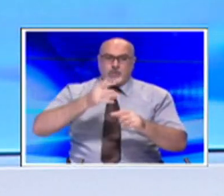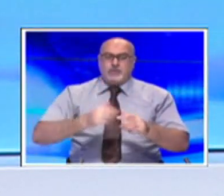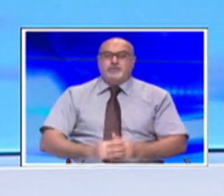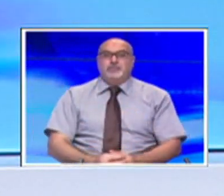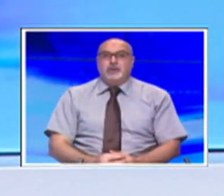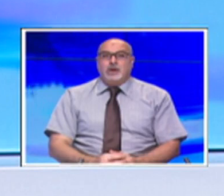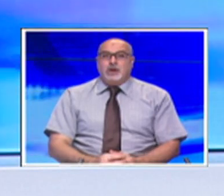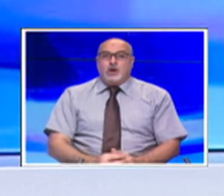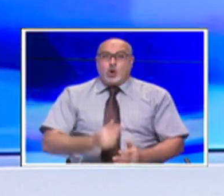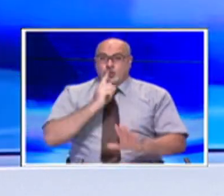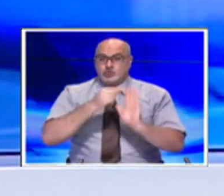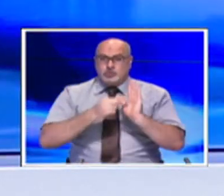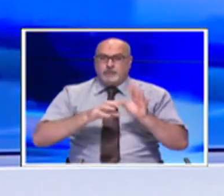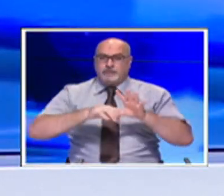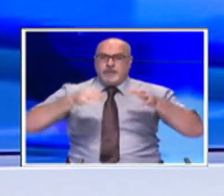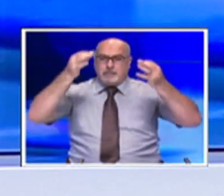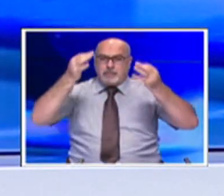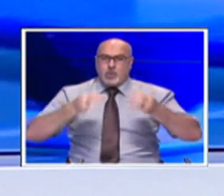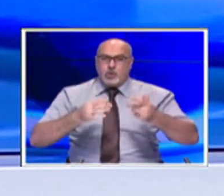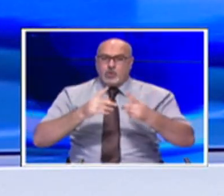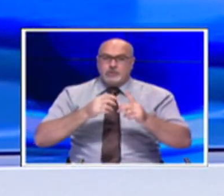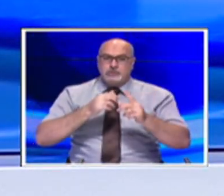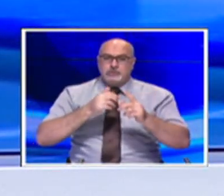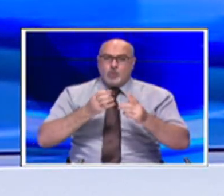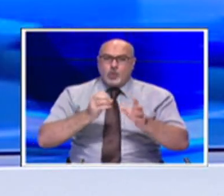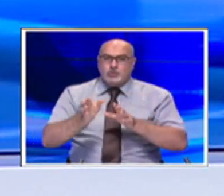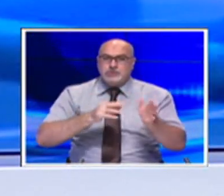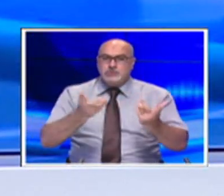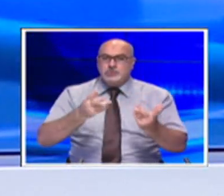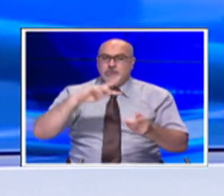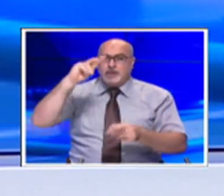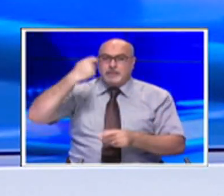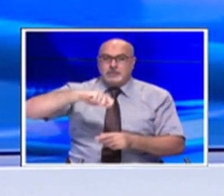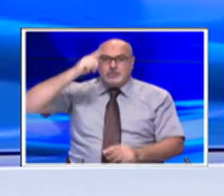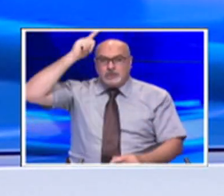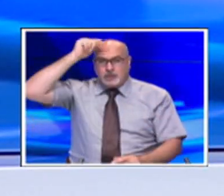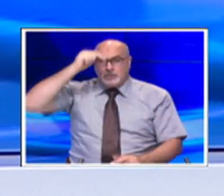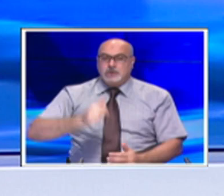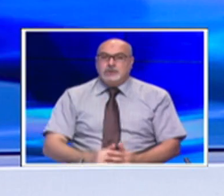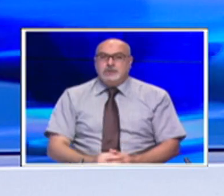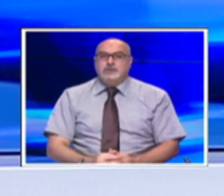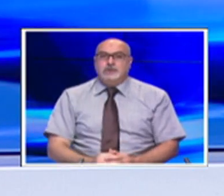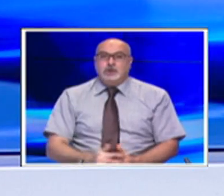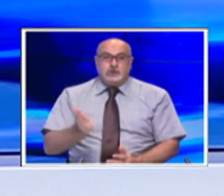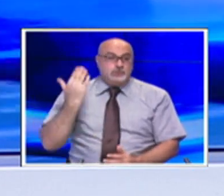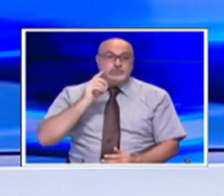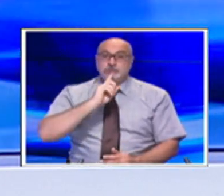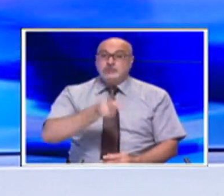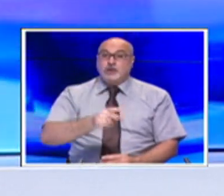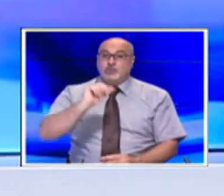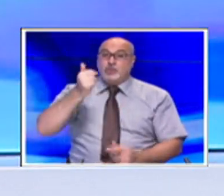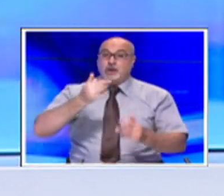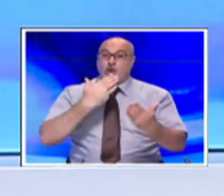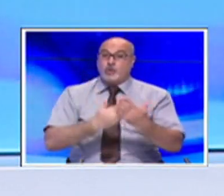اللقاء سيخصص لتقييم مدى تنفيذ توجيهات السيد رئيس الجمهورية المسداد في اللقاء